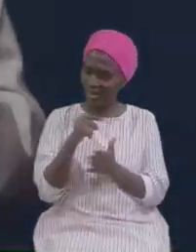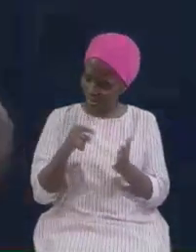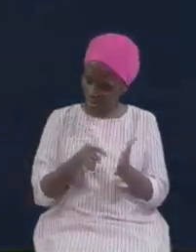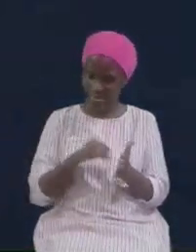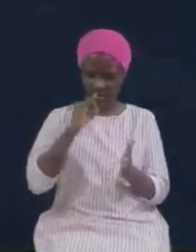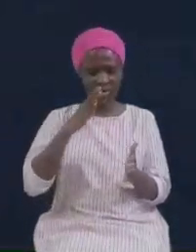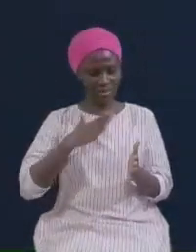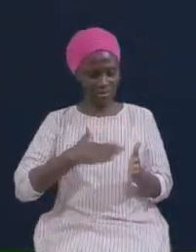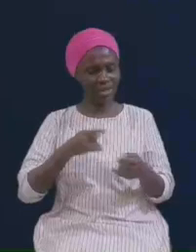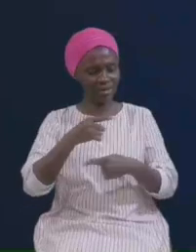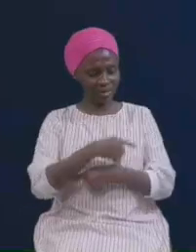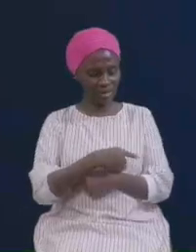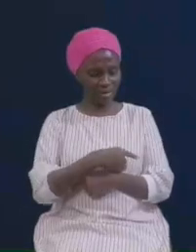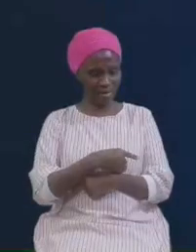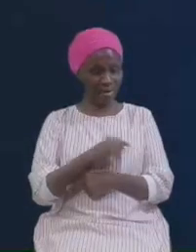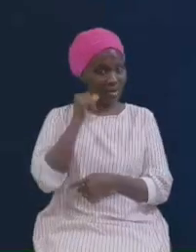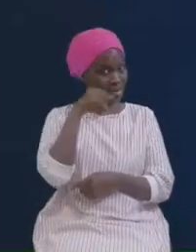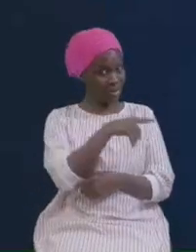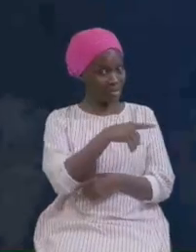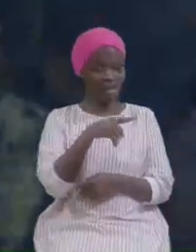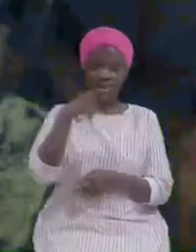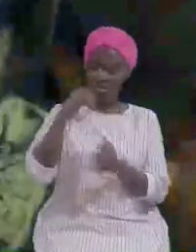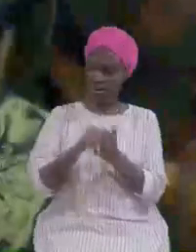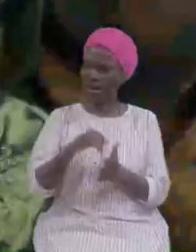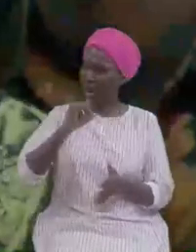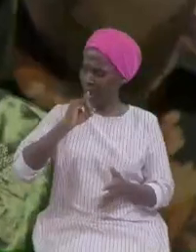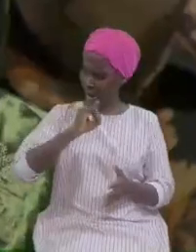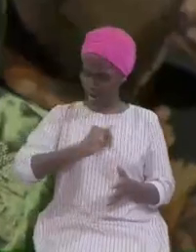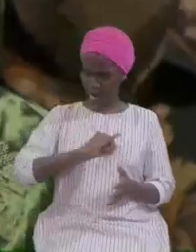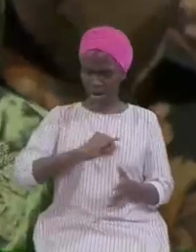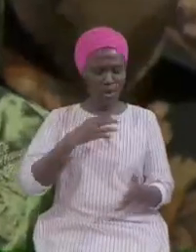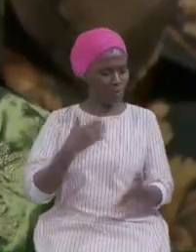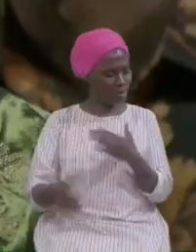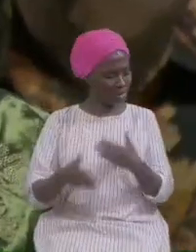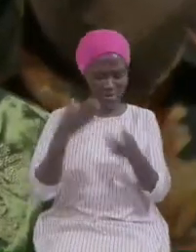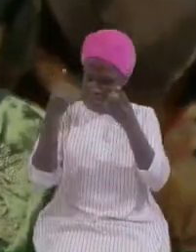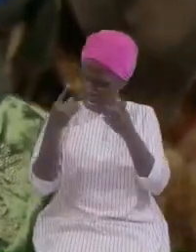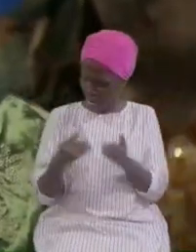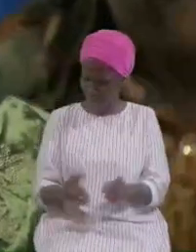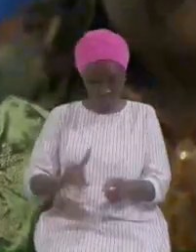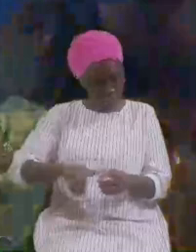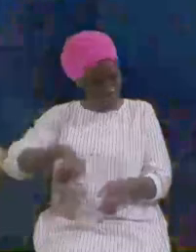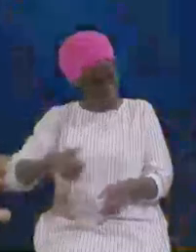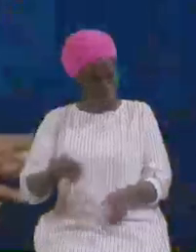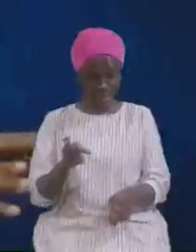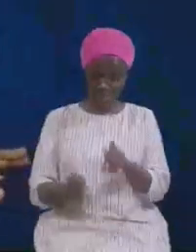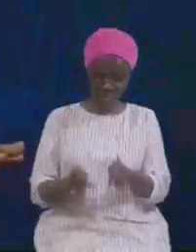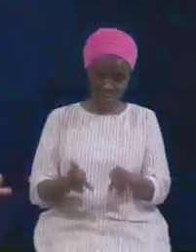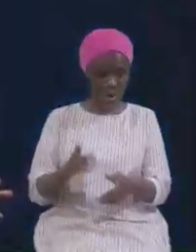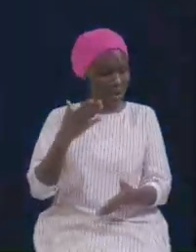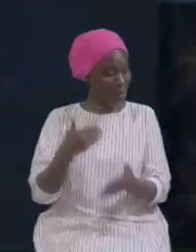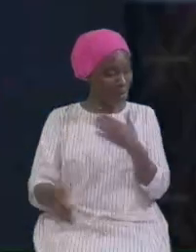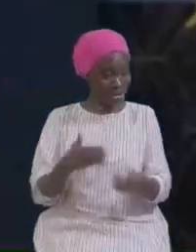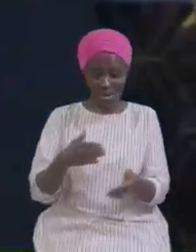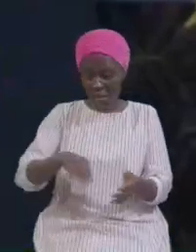Elle dit, voici mon jour. Elle a dit, moi, quel que soit ce qui arrive aux autres, quel que